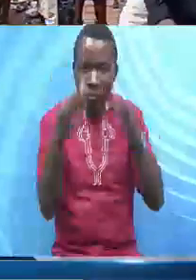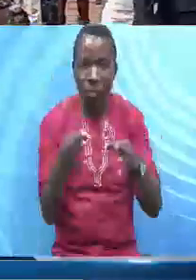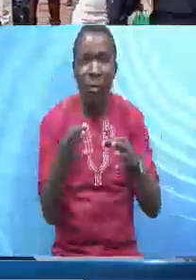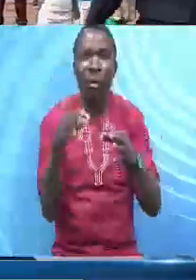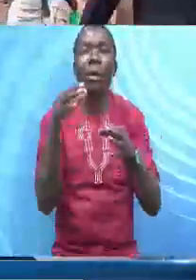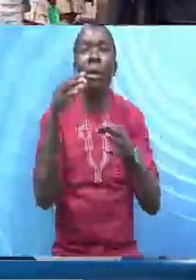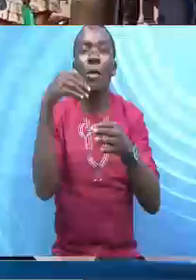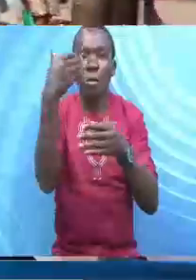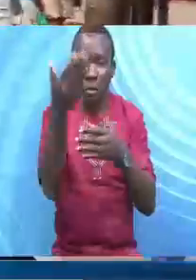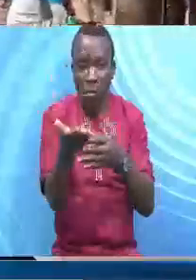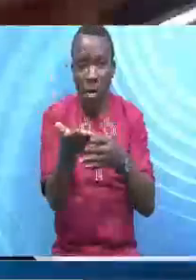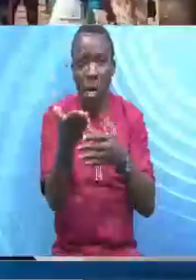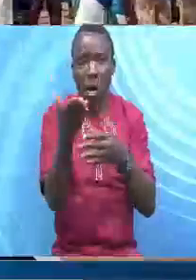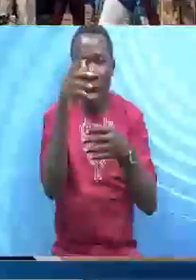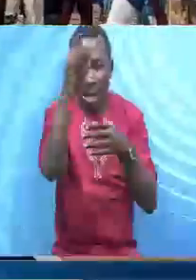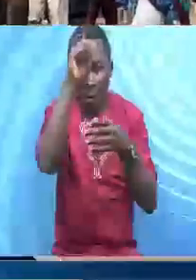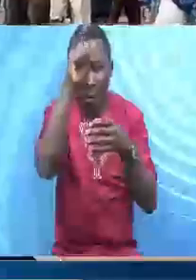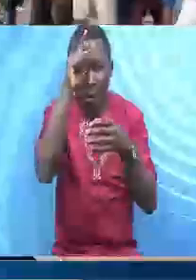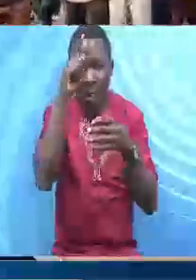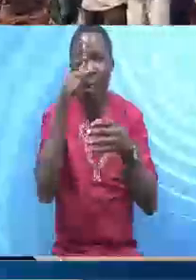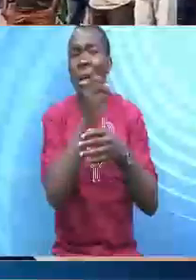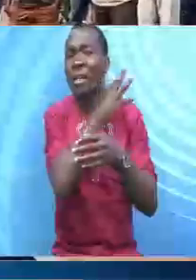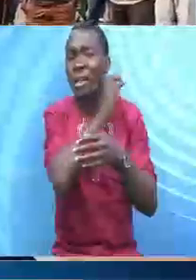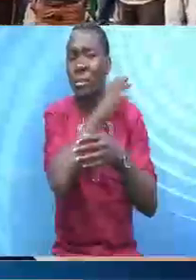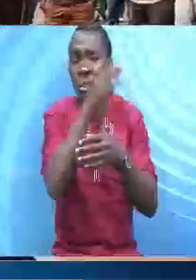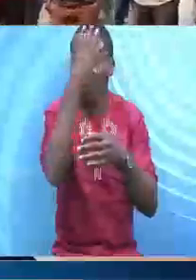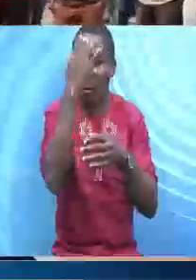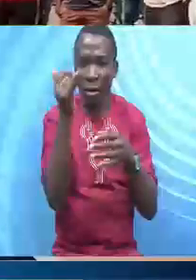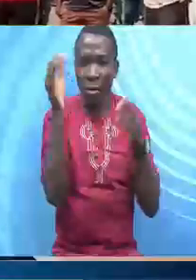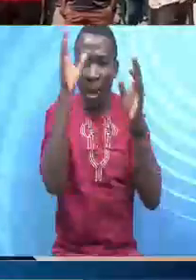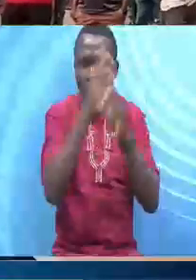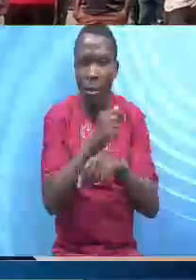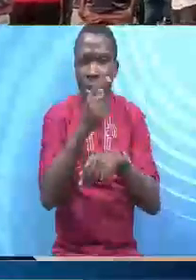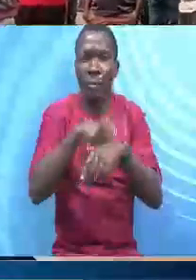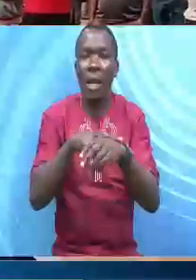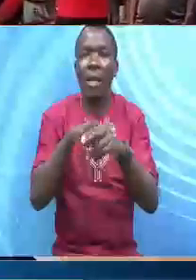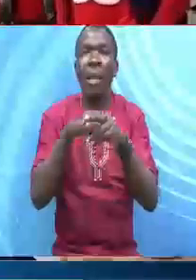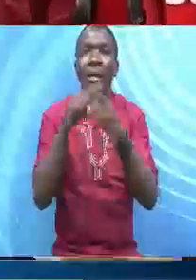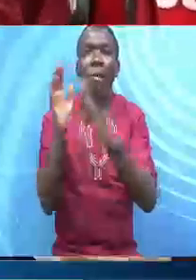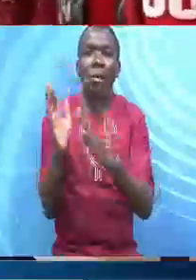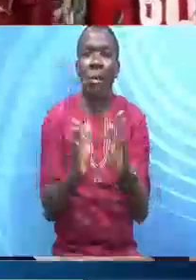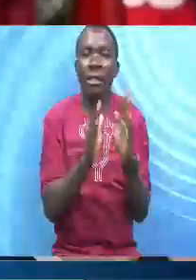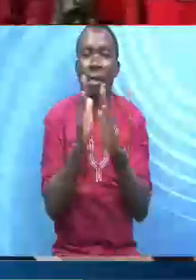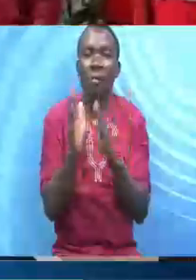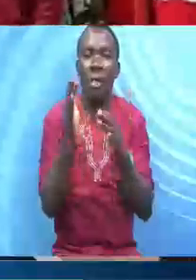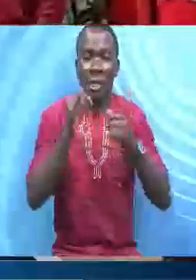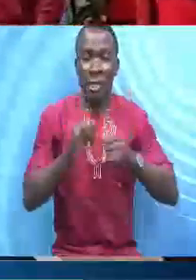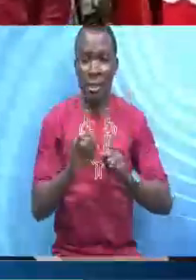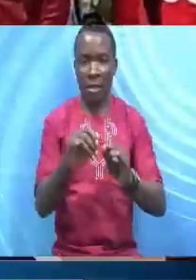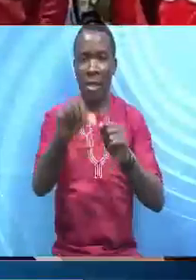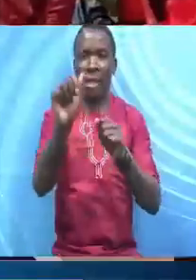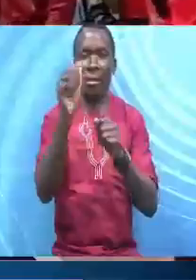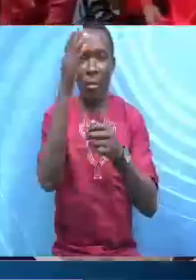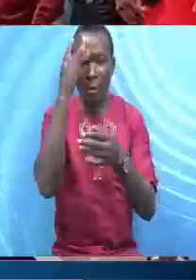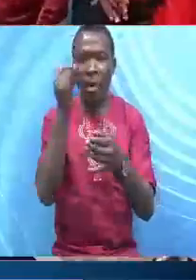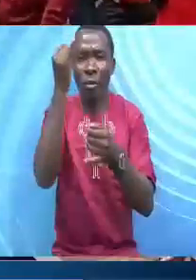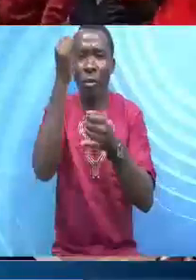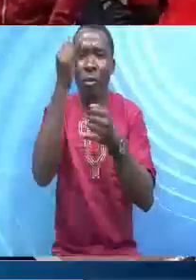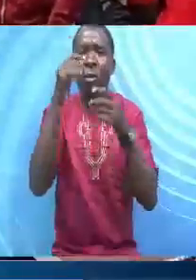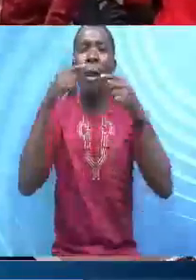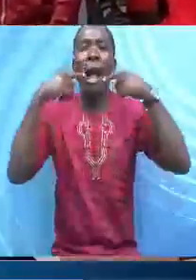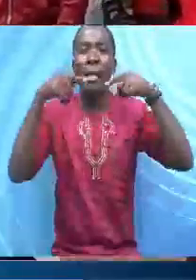ko imyanzuro bayiturwa hejuru nibahabwe umwanya wo kubanza kwitegura ishyirwa mu bikorwa ryayo dore ko yasohokaga mu gicuku ari n'ababimenyaga